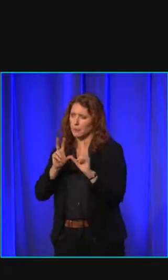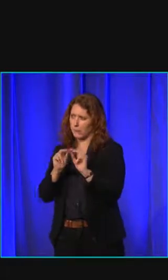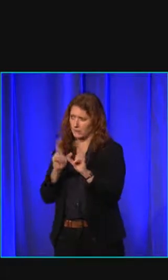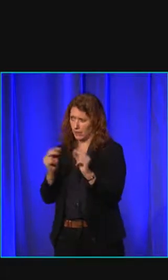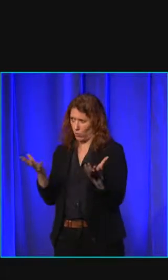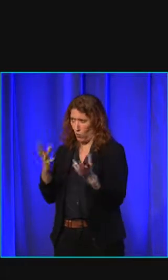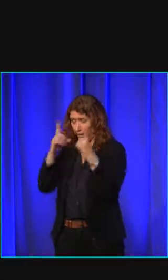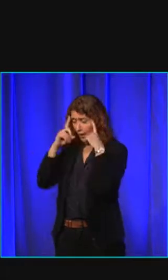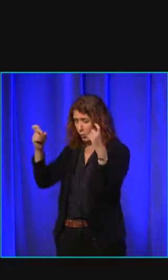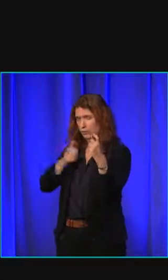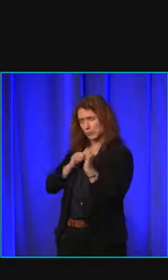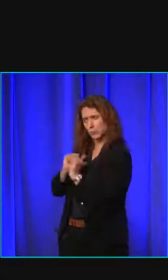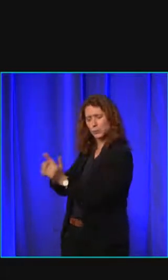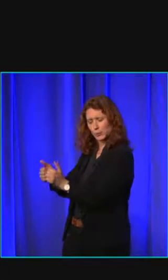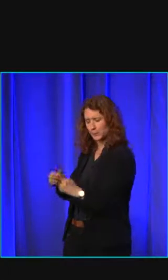je me suis basée.